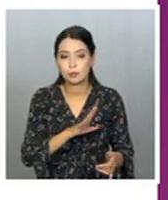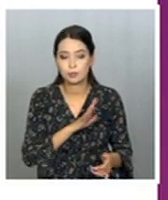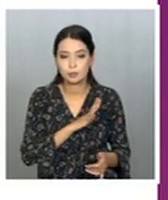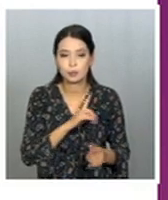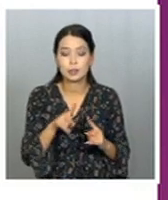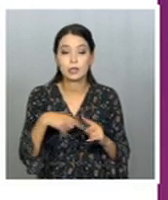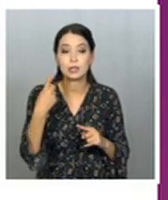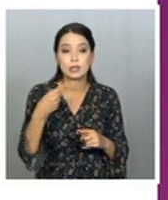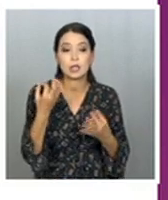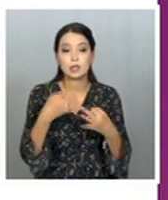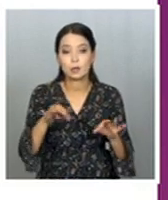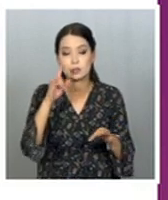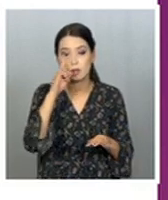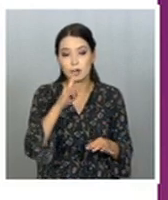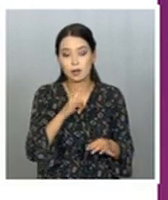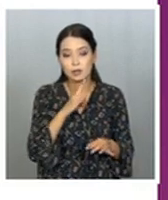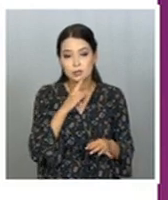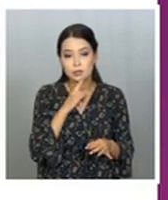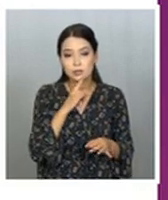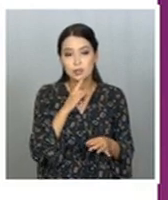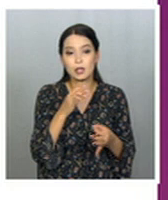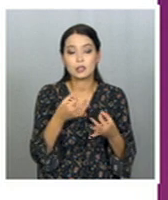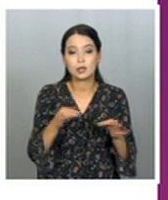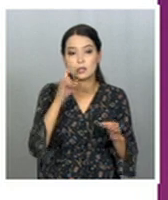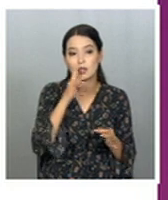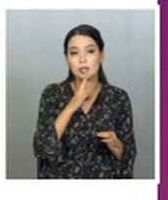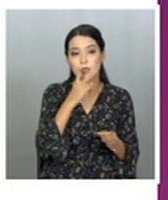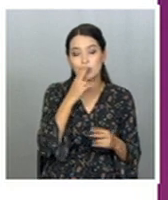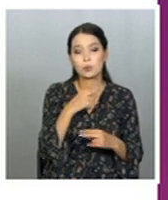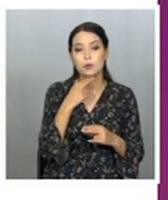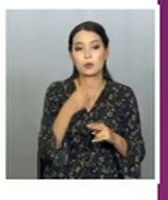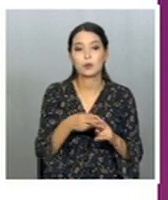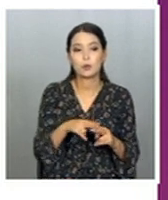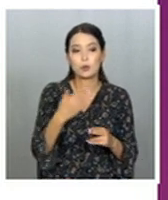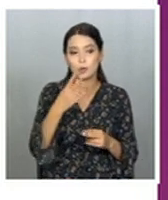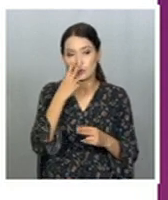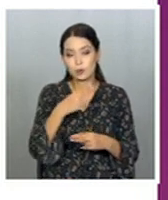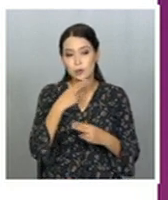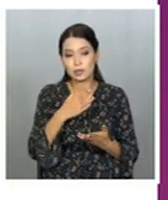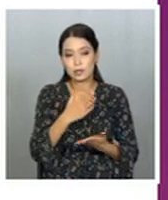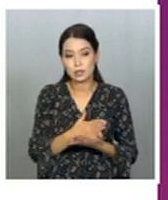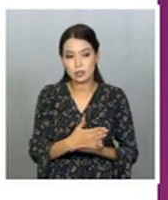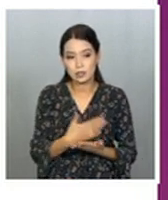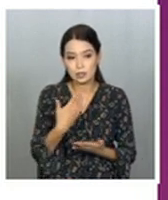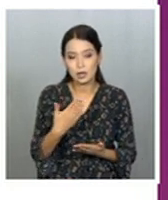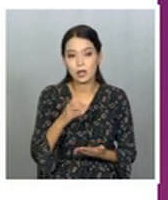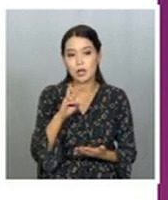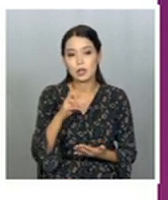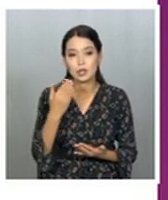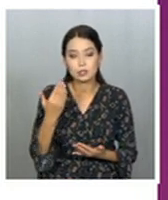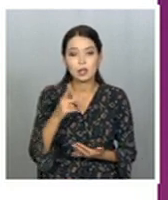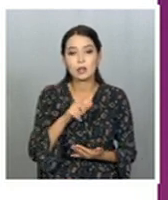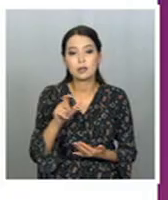Келесі тәуелсіз Қазақстанға келетін болсақ, бұл жерде өздеріңіз көріп тұрғандай алаш зиялыларына арман